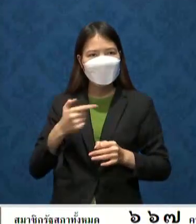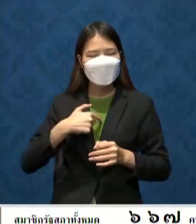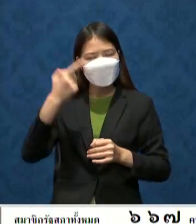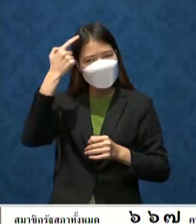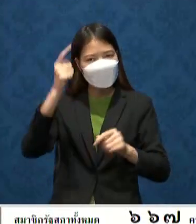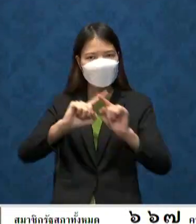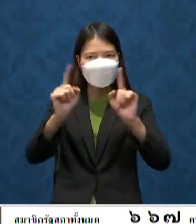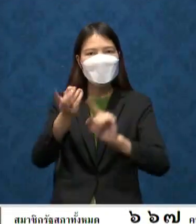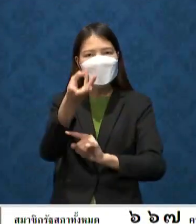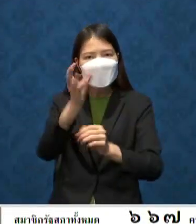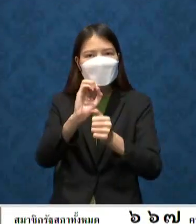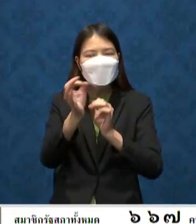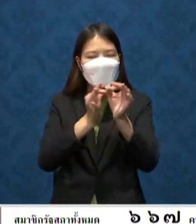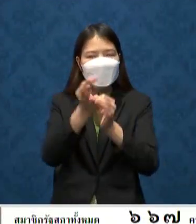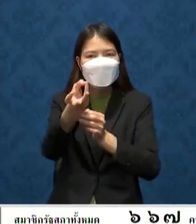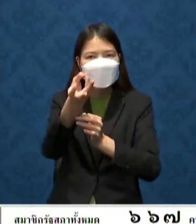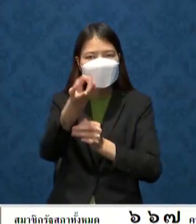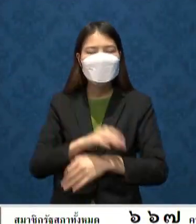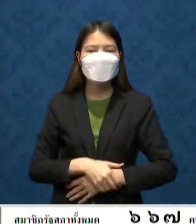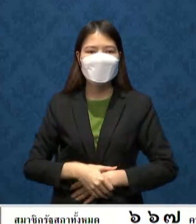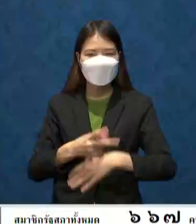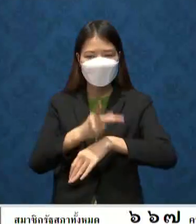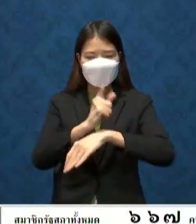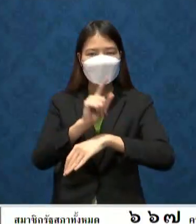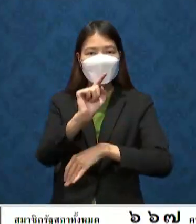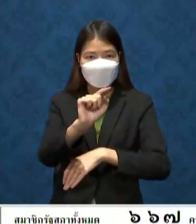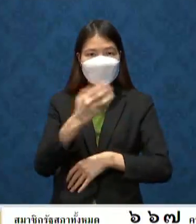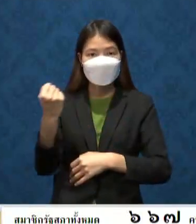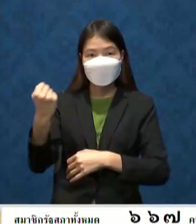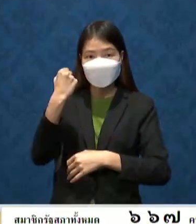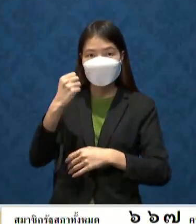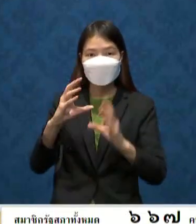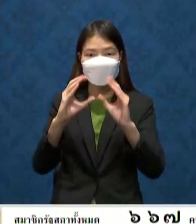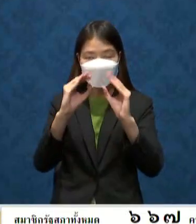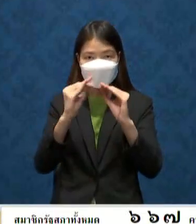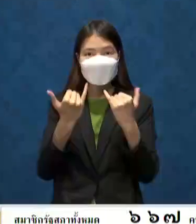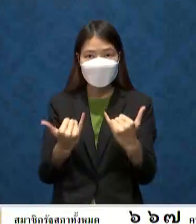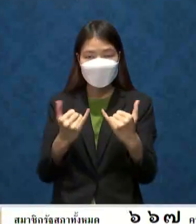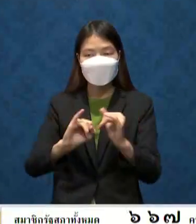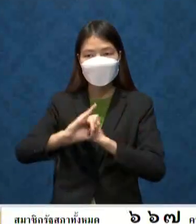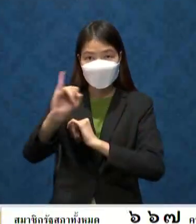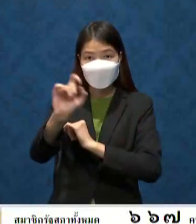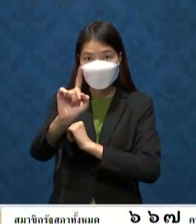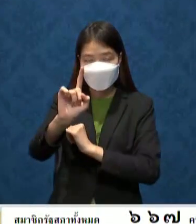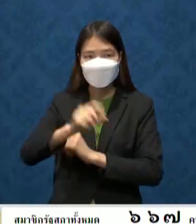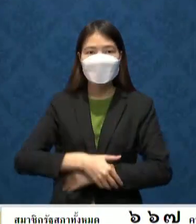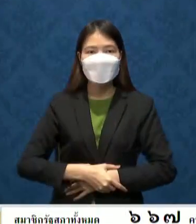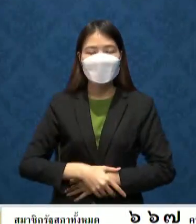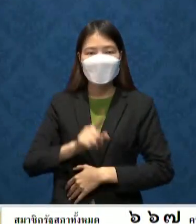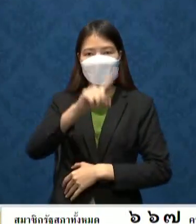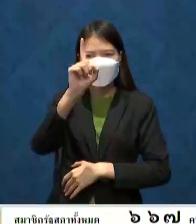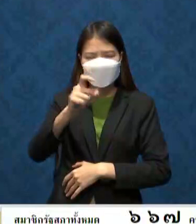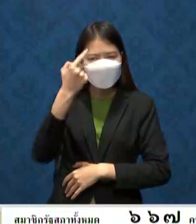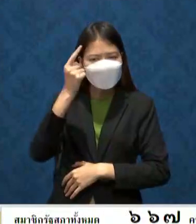ผมเสนอนิดเดียวครับท่านประธานครับเพื่อให้ท่านประธานใช้อำนาจในการประชุมได้อย่างถูกต้องนะครับแล้วไม่กังวลถึง